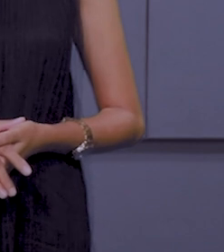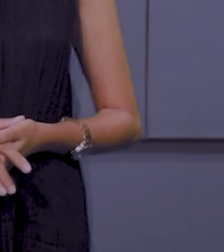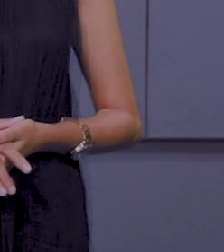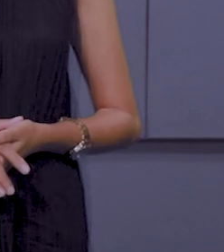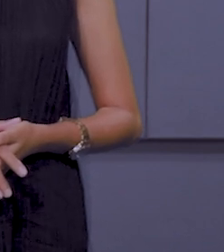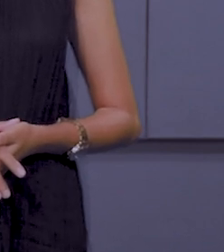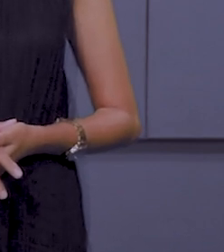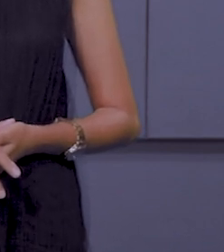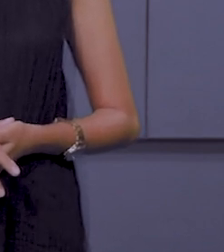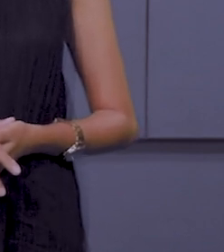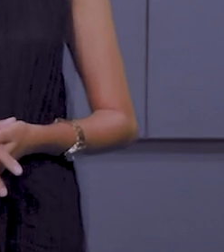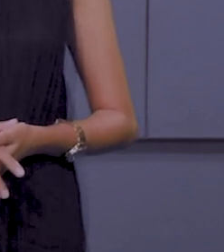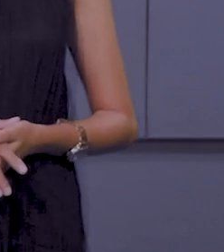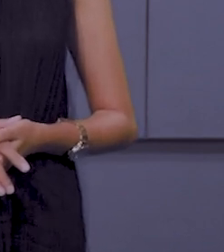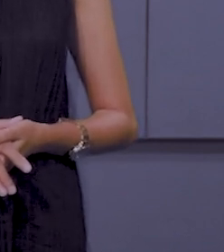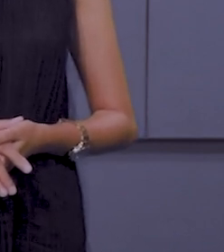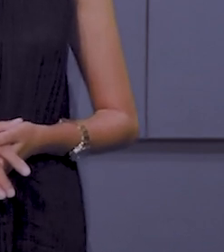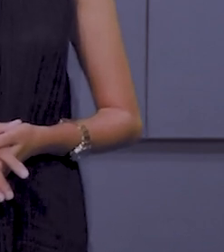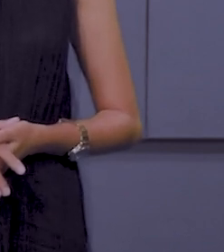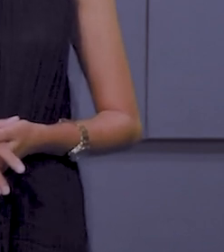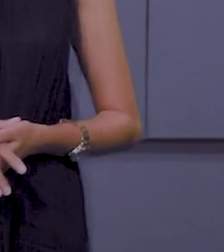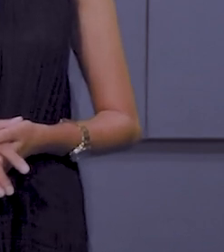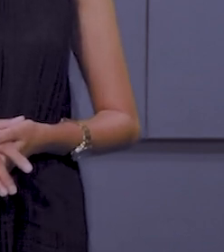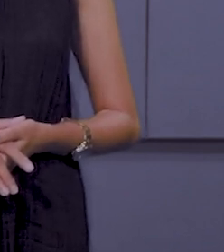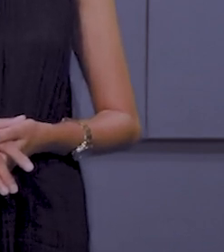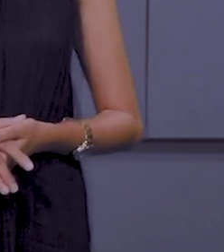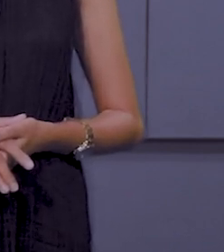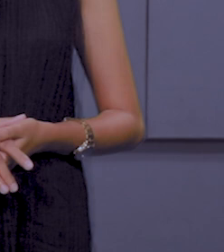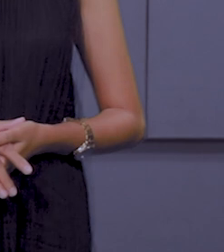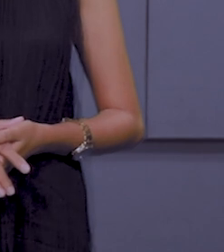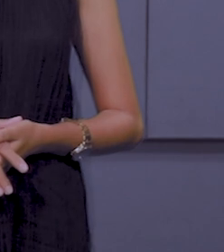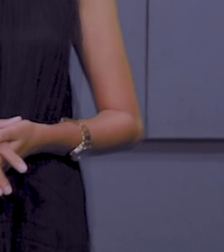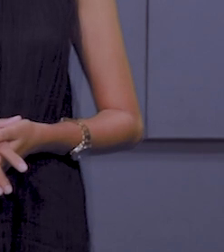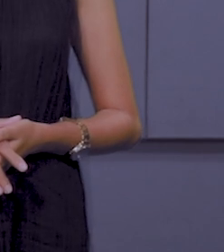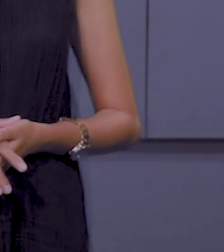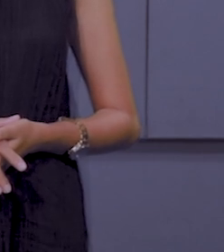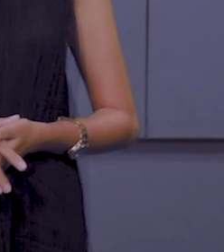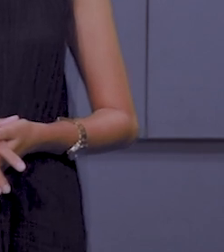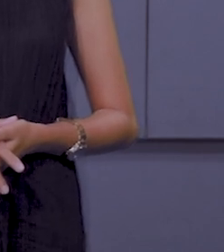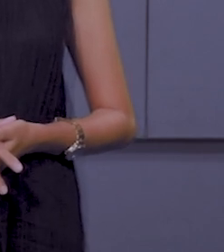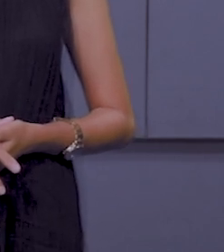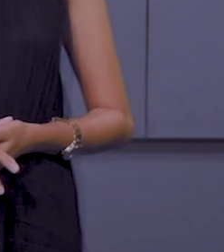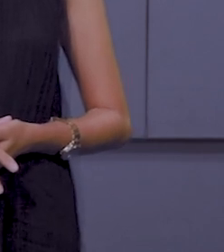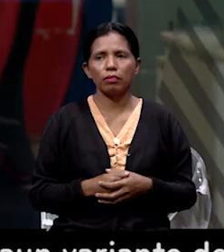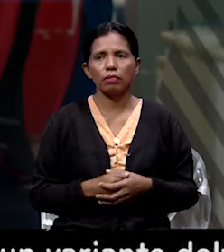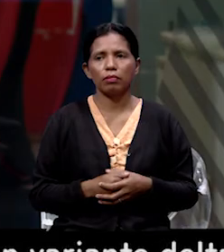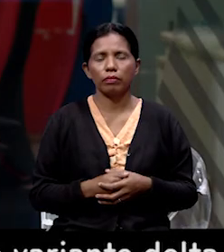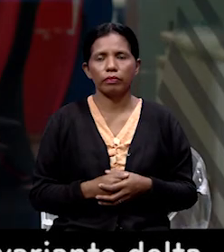Kita harus subscribe, nuhanya butang notifikasi, atau nuhnya kita bolehlah lebih lakon informasi pun usi ami.